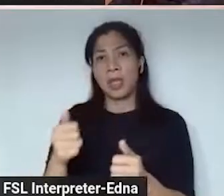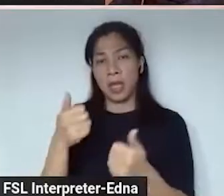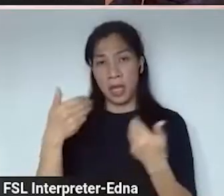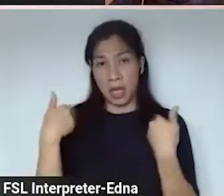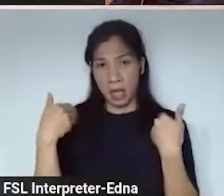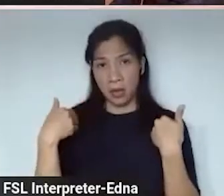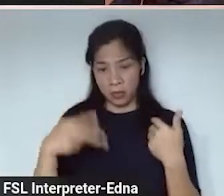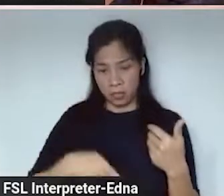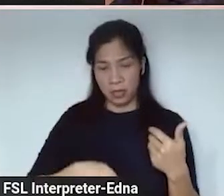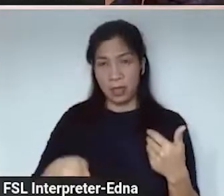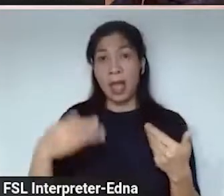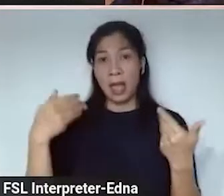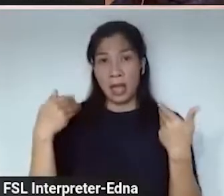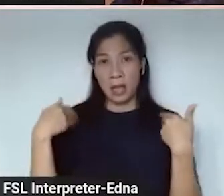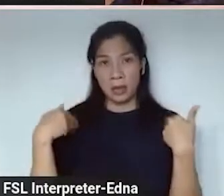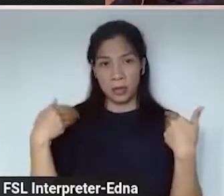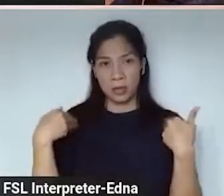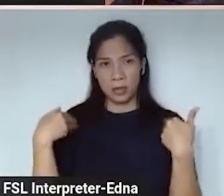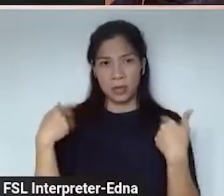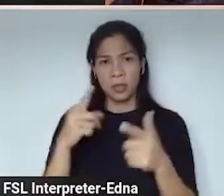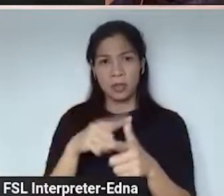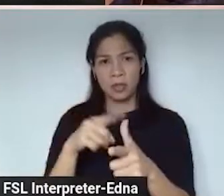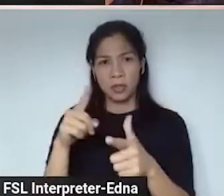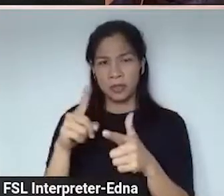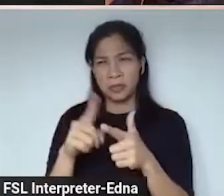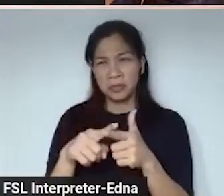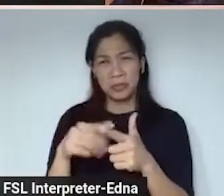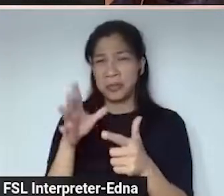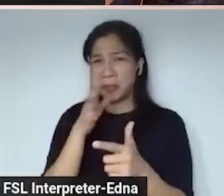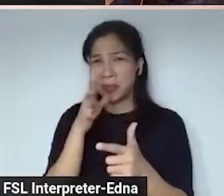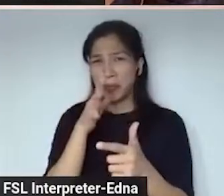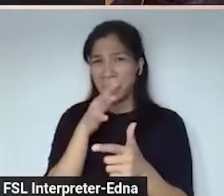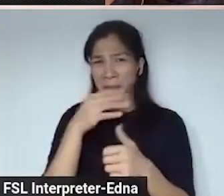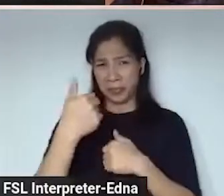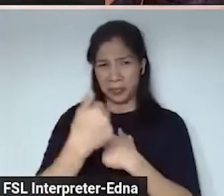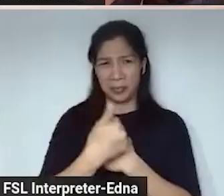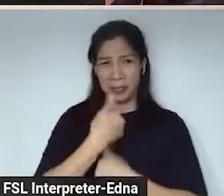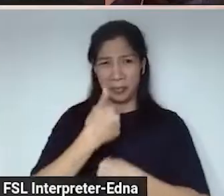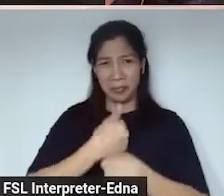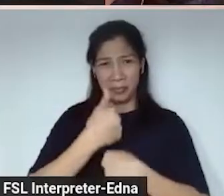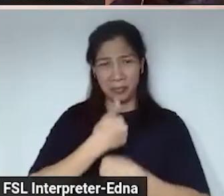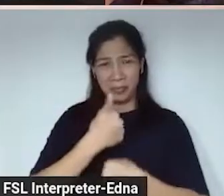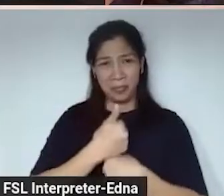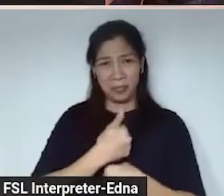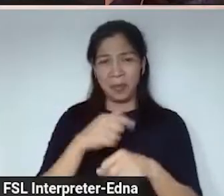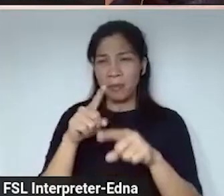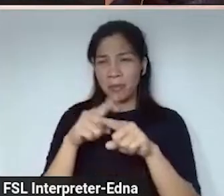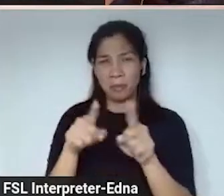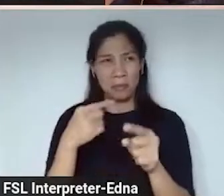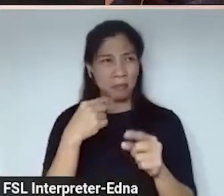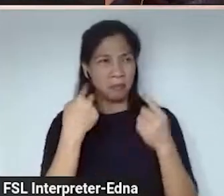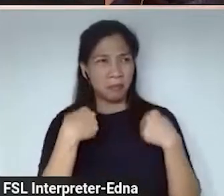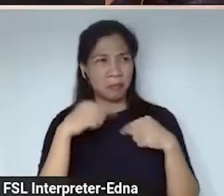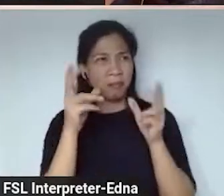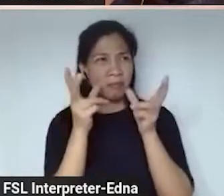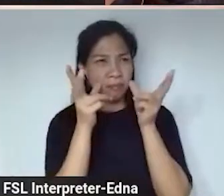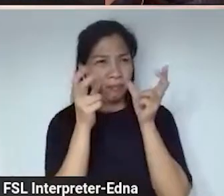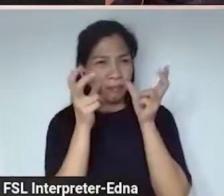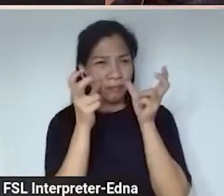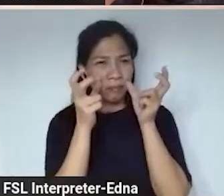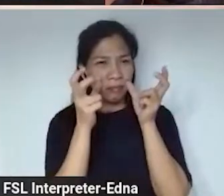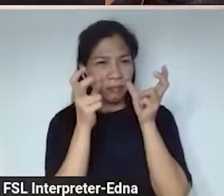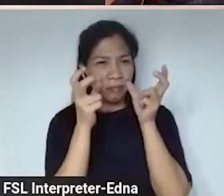Gano'n. So parang in a way, sinisi ng mother ko yung sarili niya. Ako naman, habang nakikinig, siguro yung age talaga is a